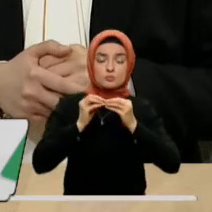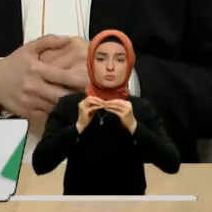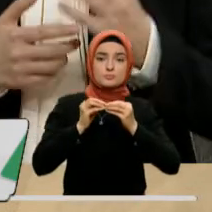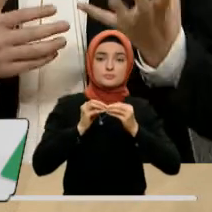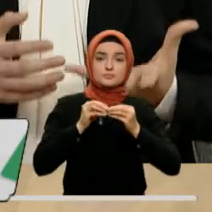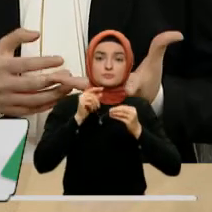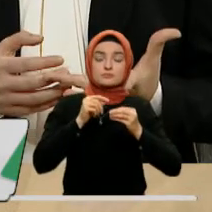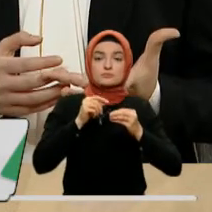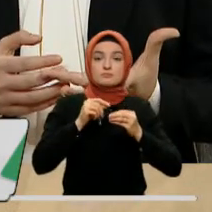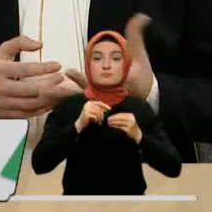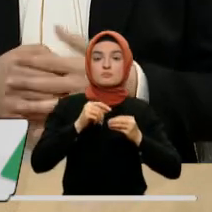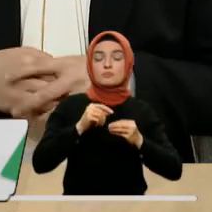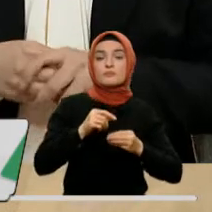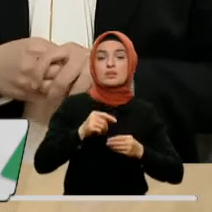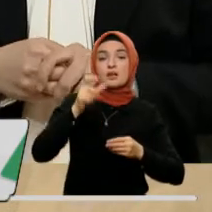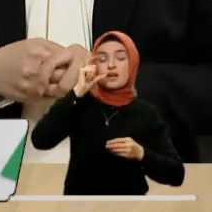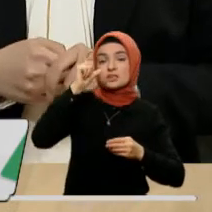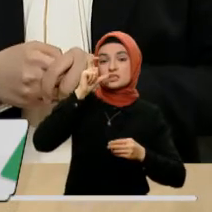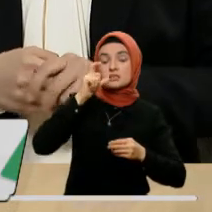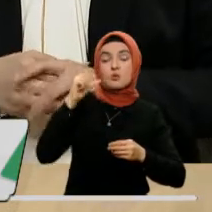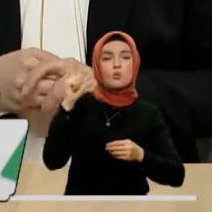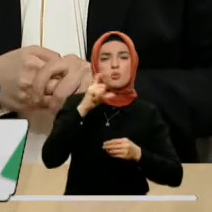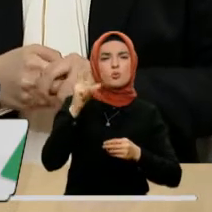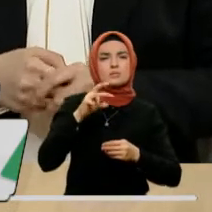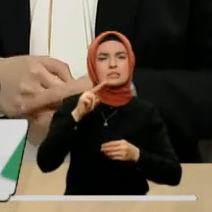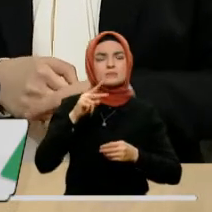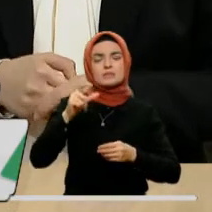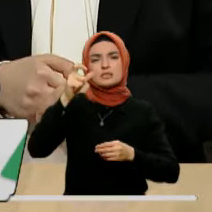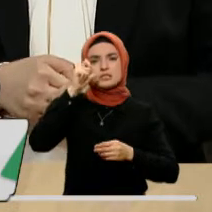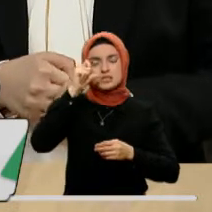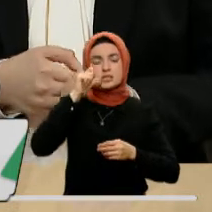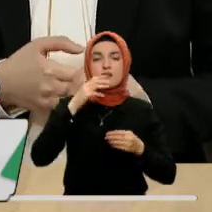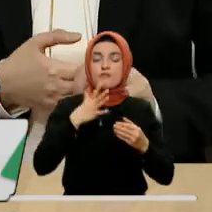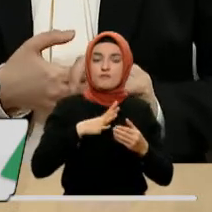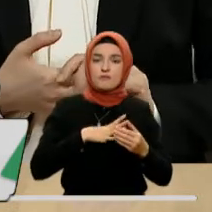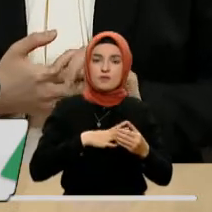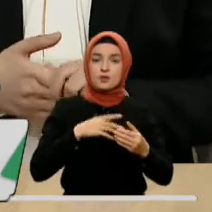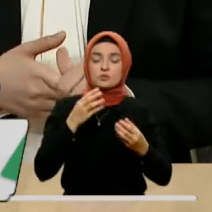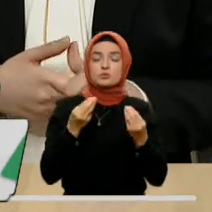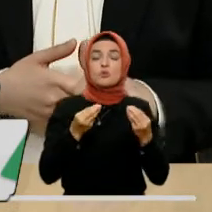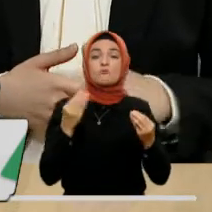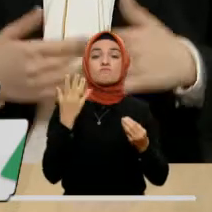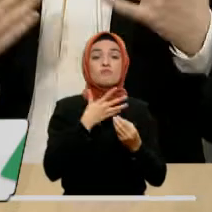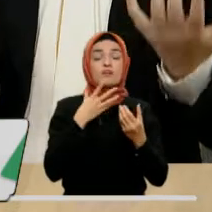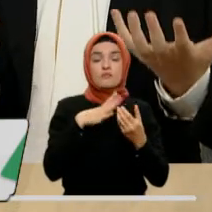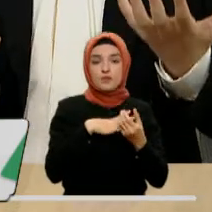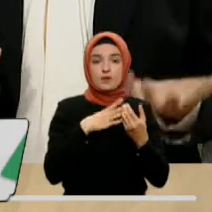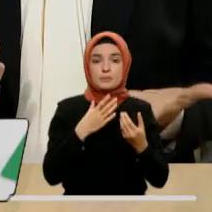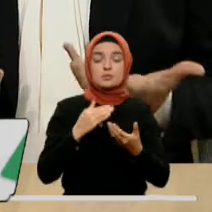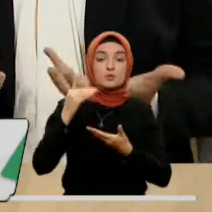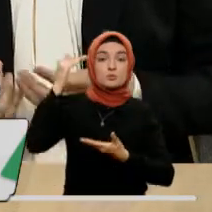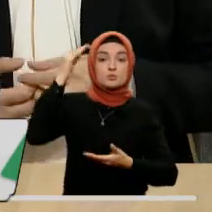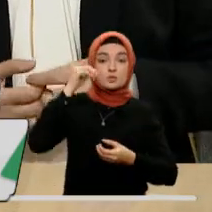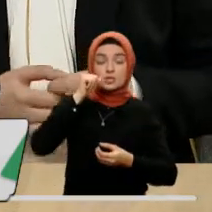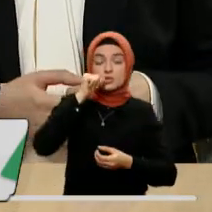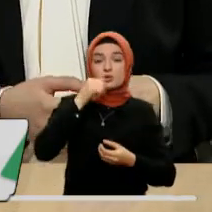biri gazlı içecekler. Lıkır lıkır tüketiliyor. Yani her çocuklar tabii çok fazla içiliyor. Hani mesela yetişkin içiyor